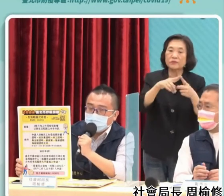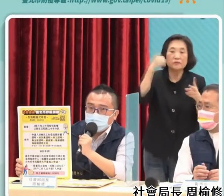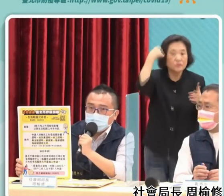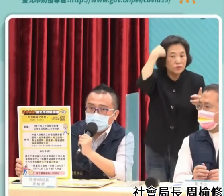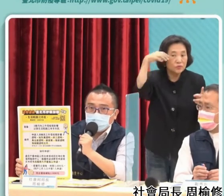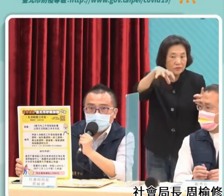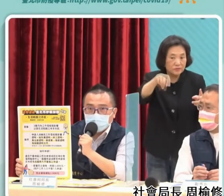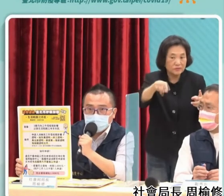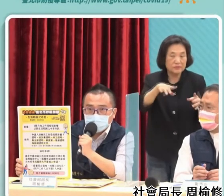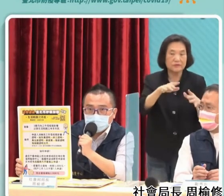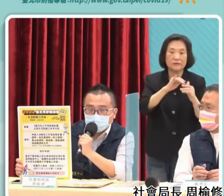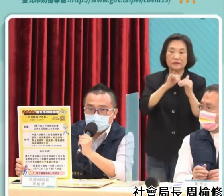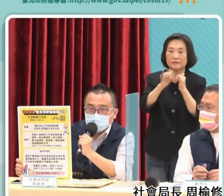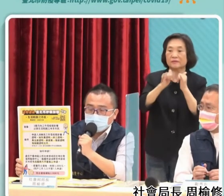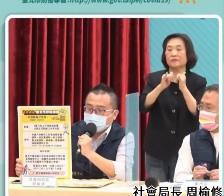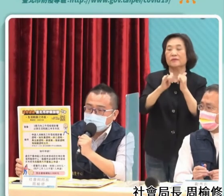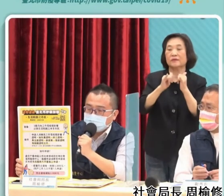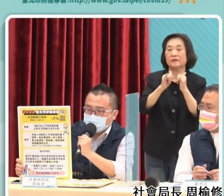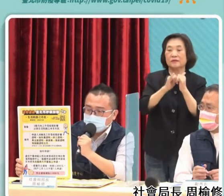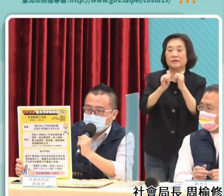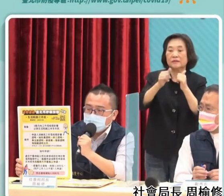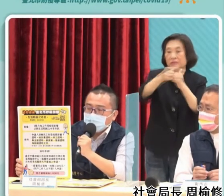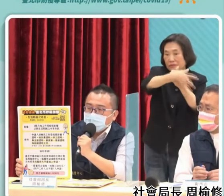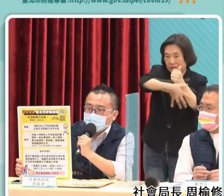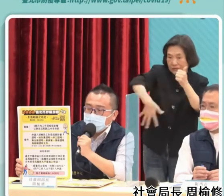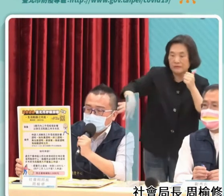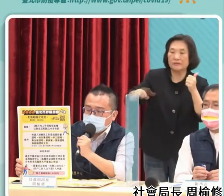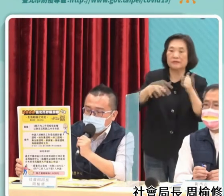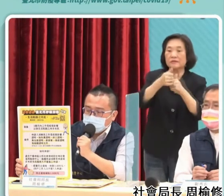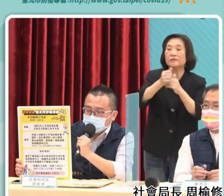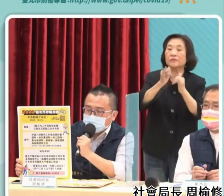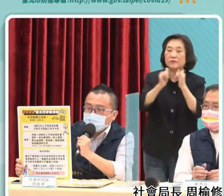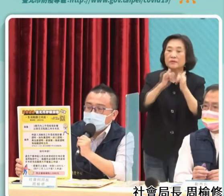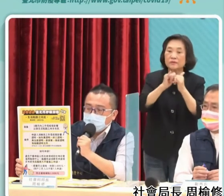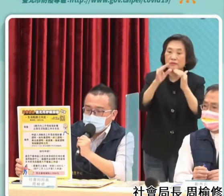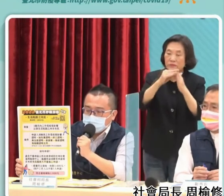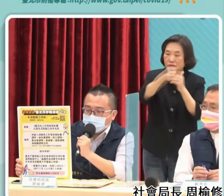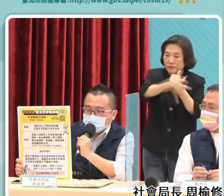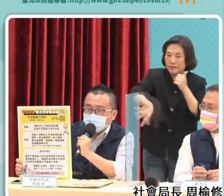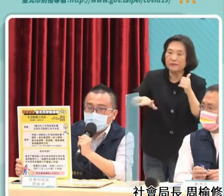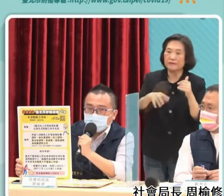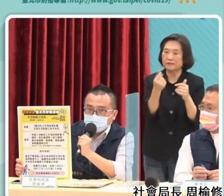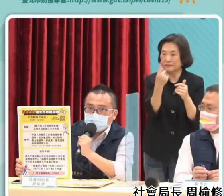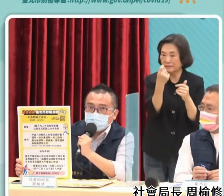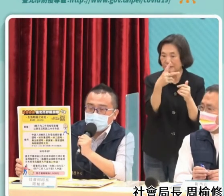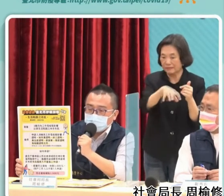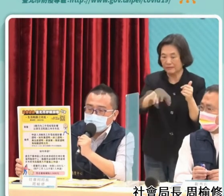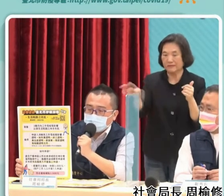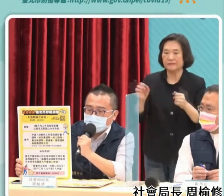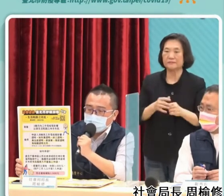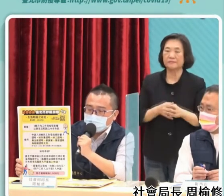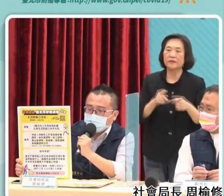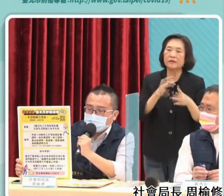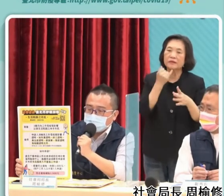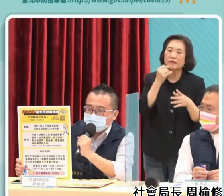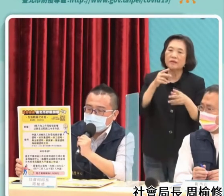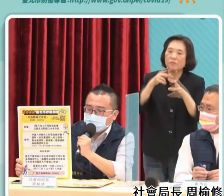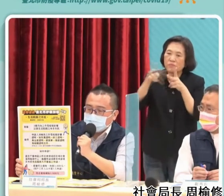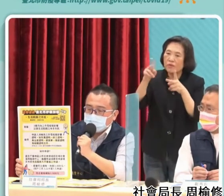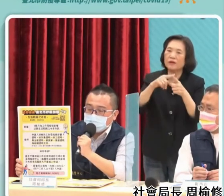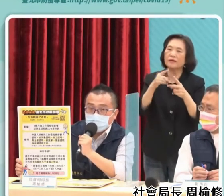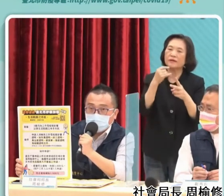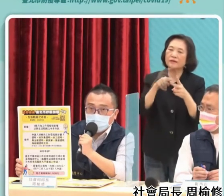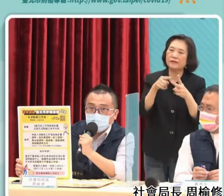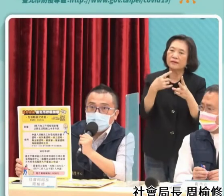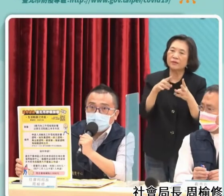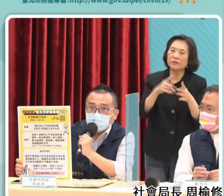的社会局辖下的12个社福中心，可以临柜申请、邮寄申请，或者是说直接上网到市民服